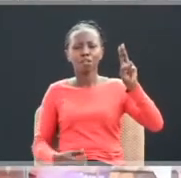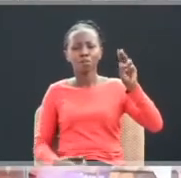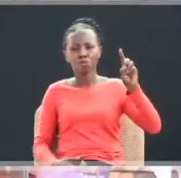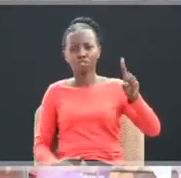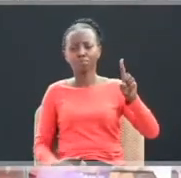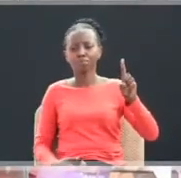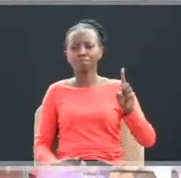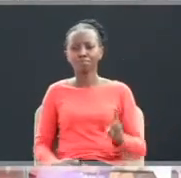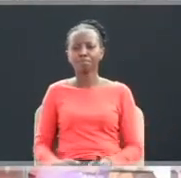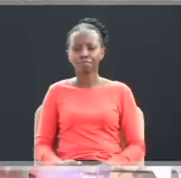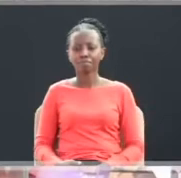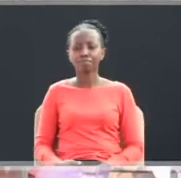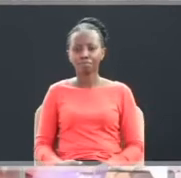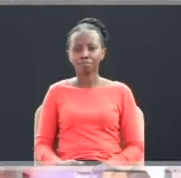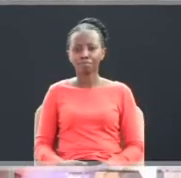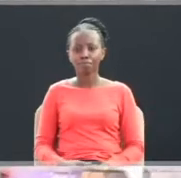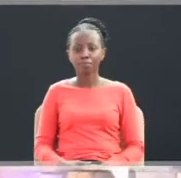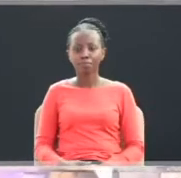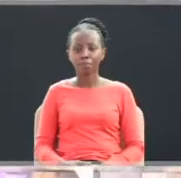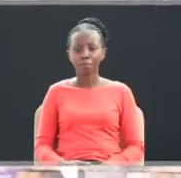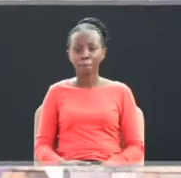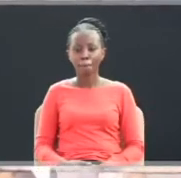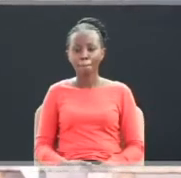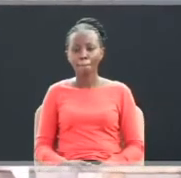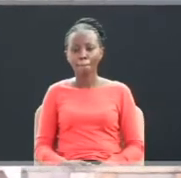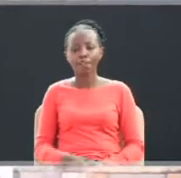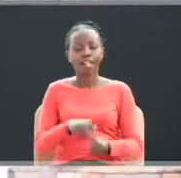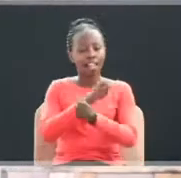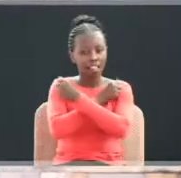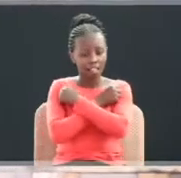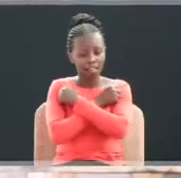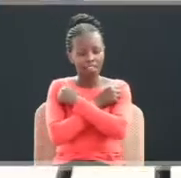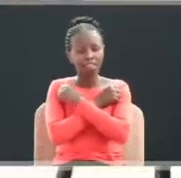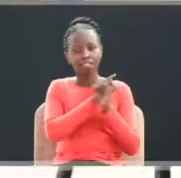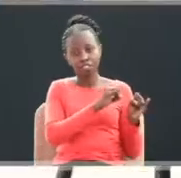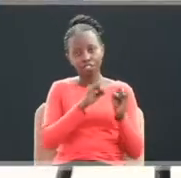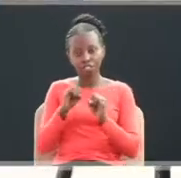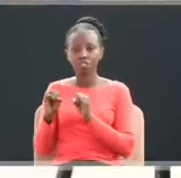Brotherly love.